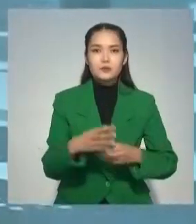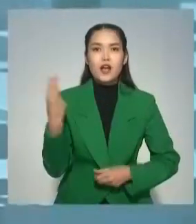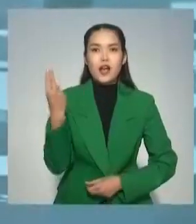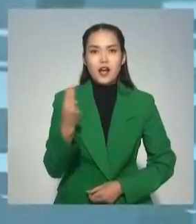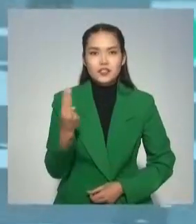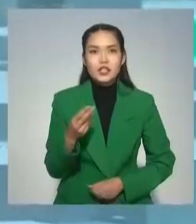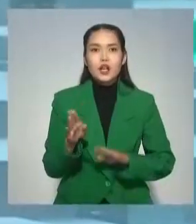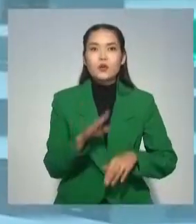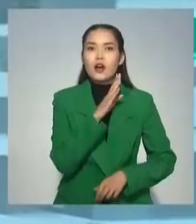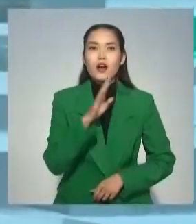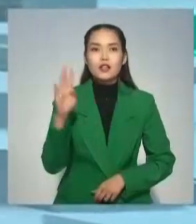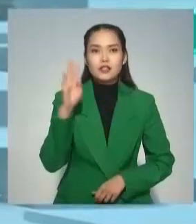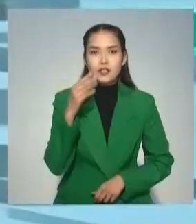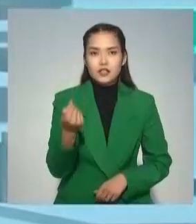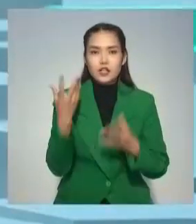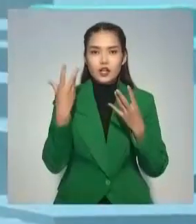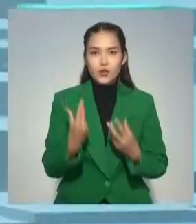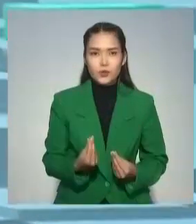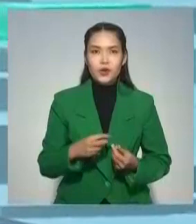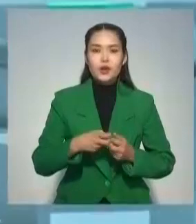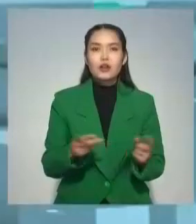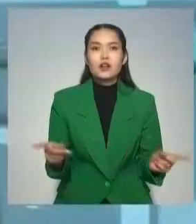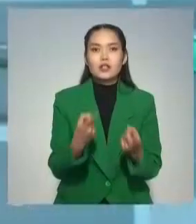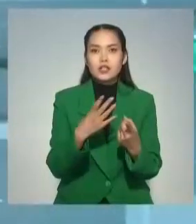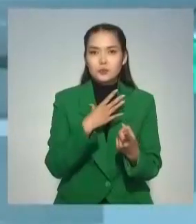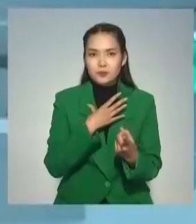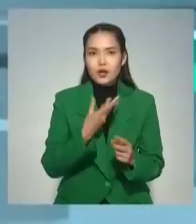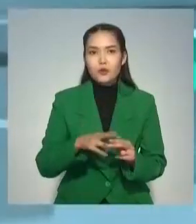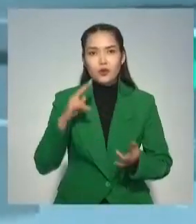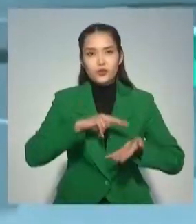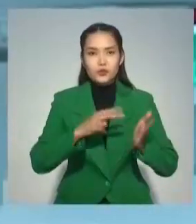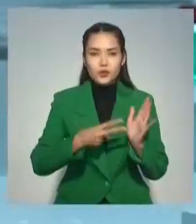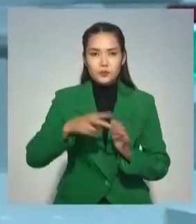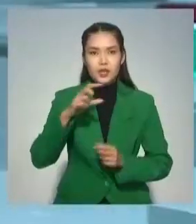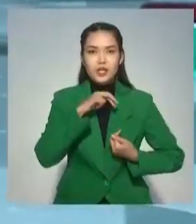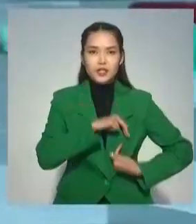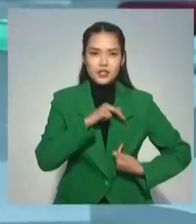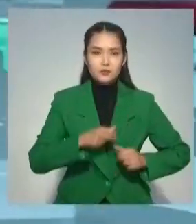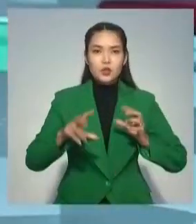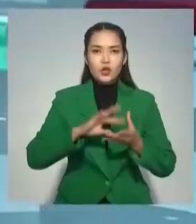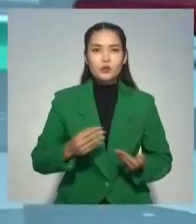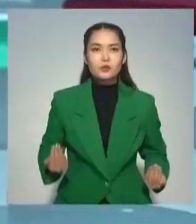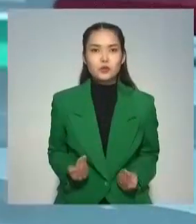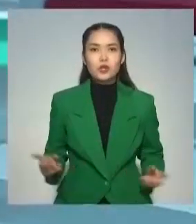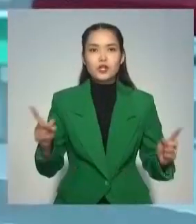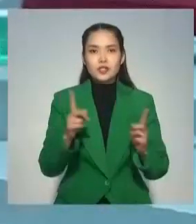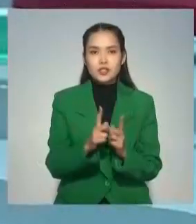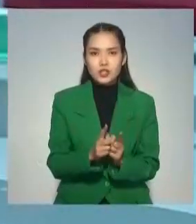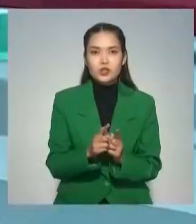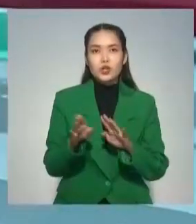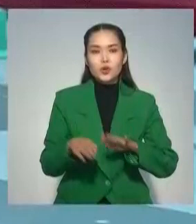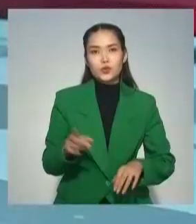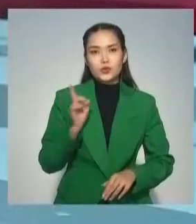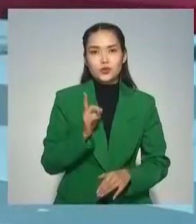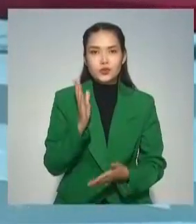аналар құрылтайында көтерген мәселесі. Штаб күнтізбелік жоспар бойынша еңбек ұжымдарымен тұрғындармен кездесулер өткізеді деп